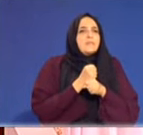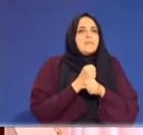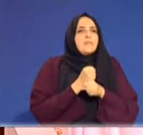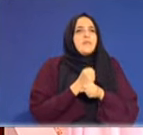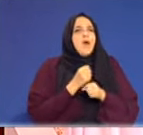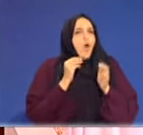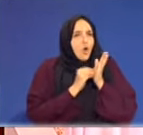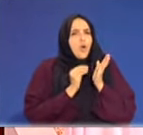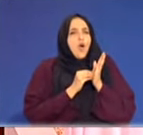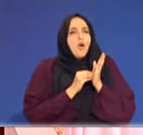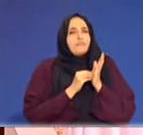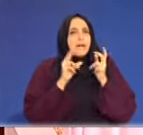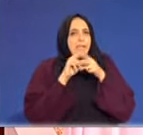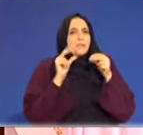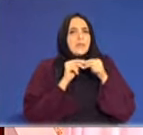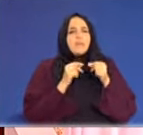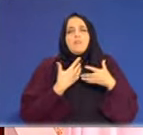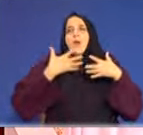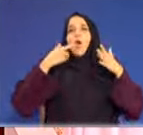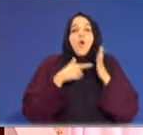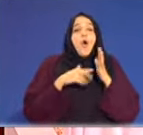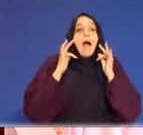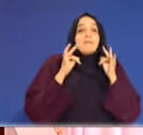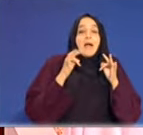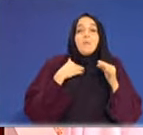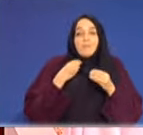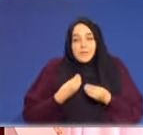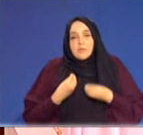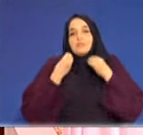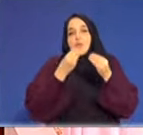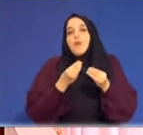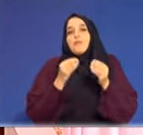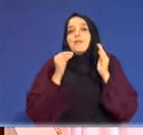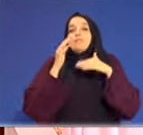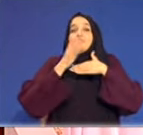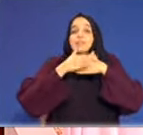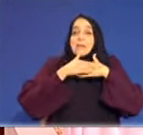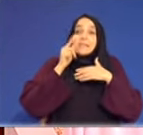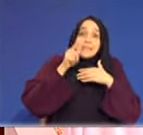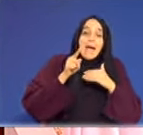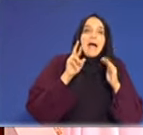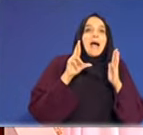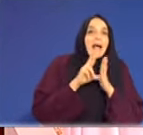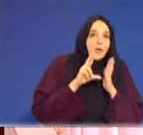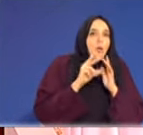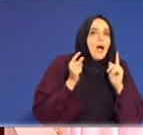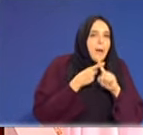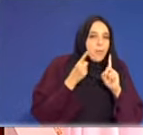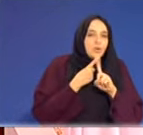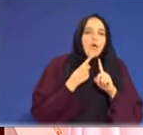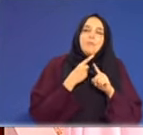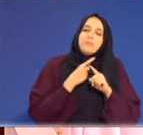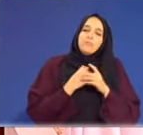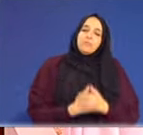إليها عارضا أثناء تعرضنا ودراستنا للقضايا التي تعرض على البرنامج